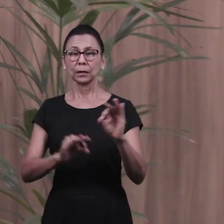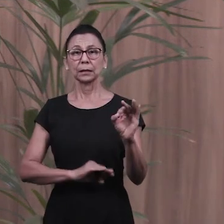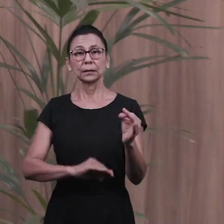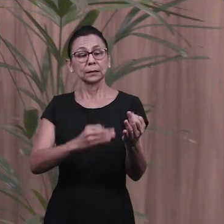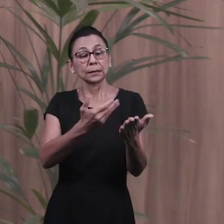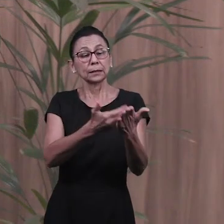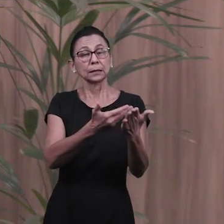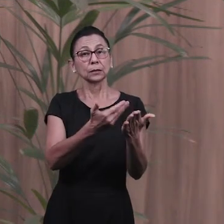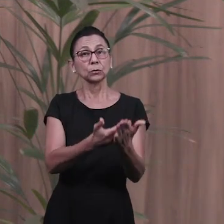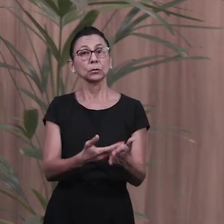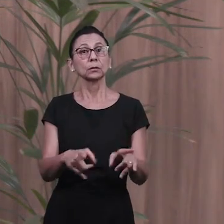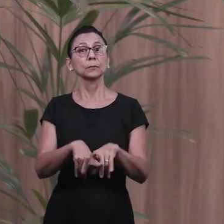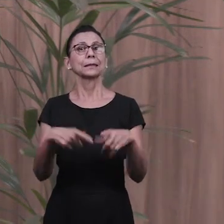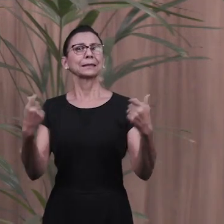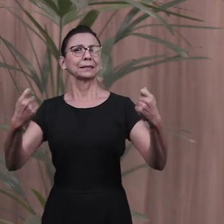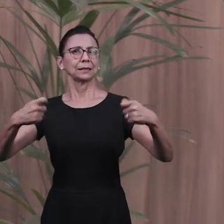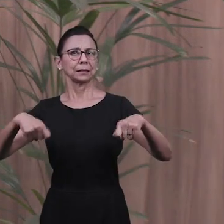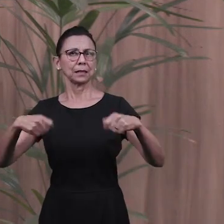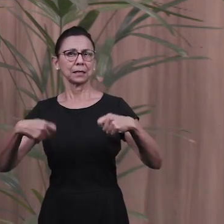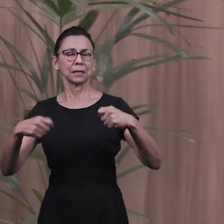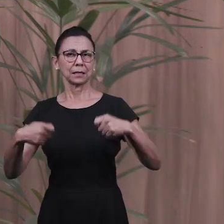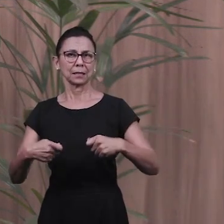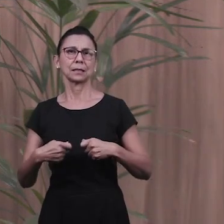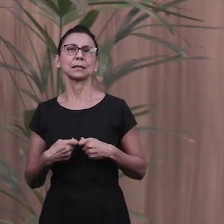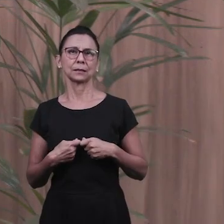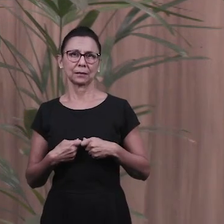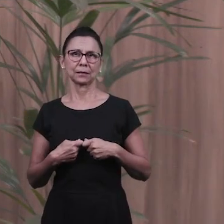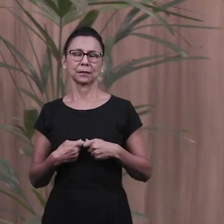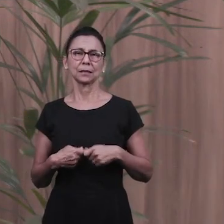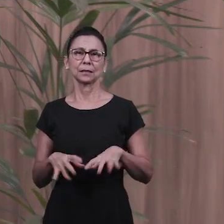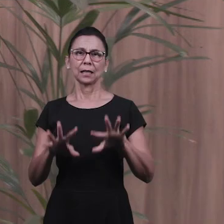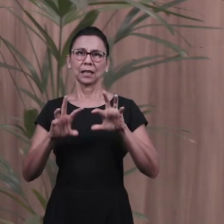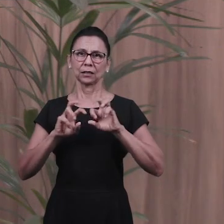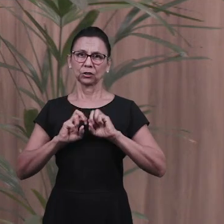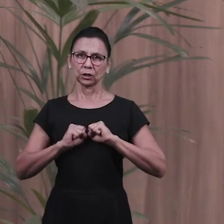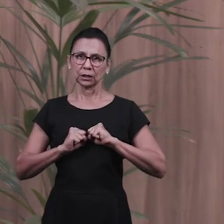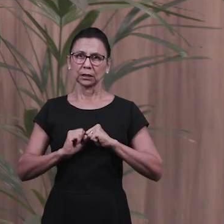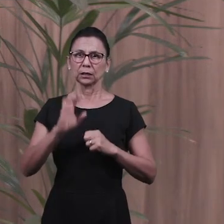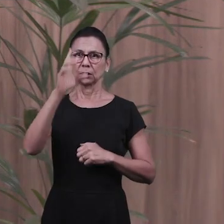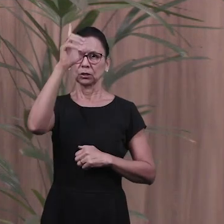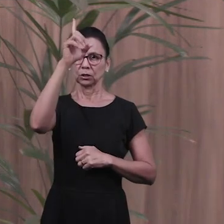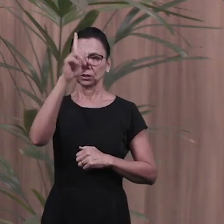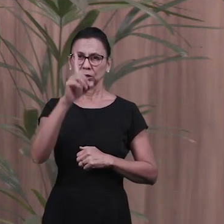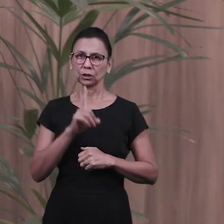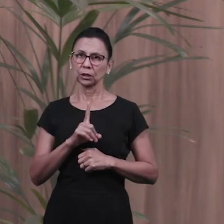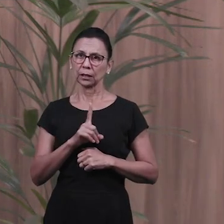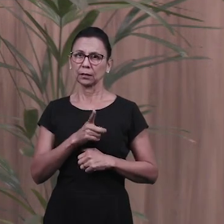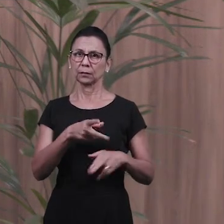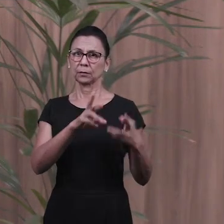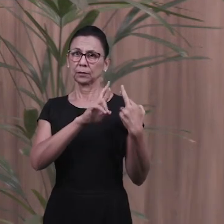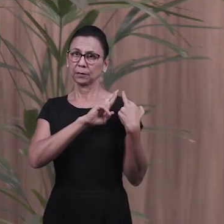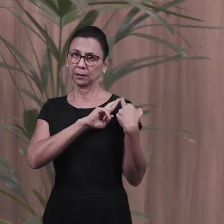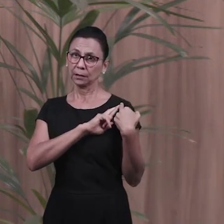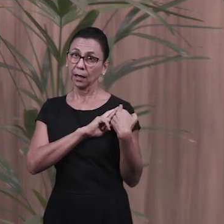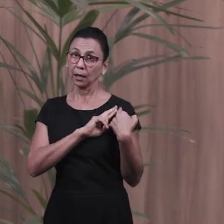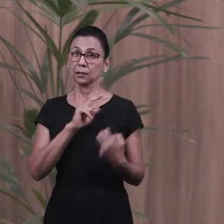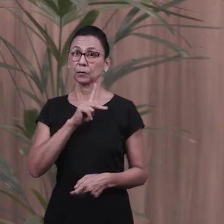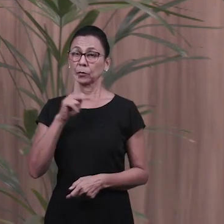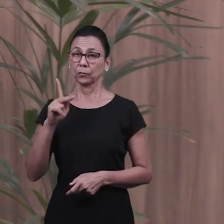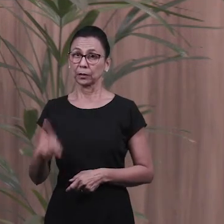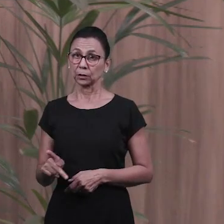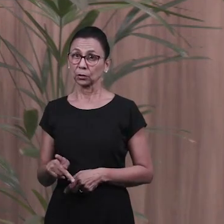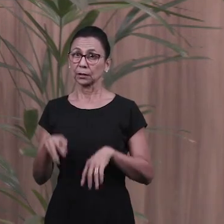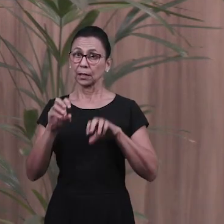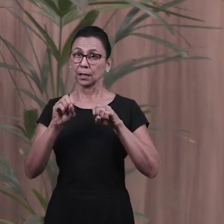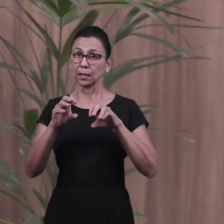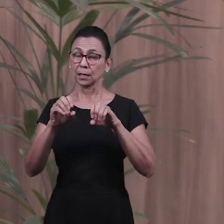moyens d'organiser les études et comme il est nécessaire d'assumer des nouveaux devoirs et droits. Les